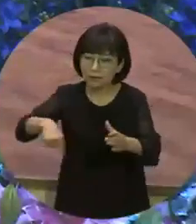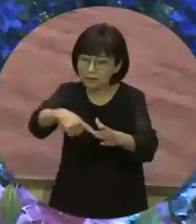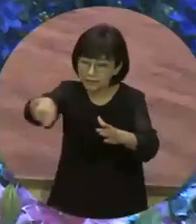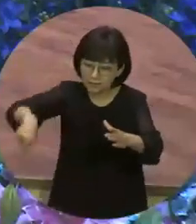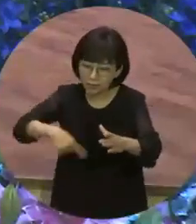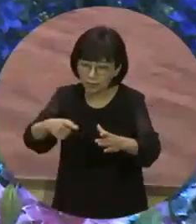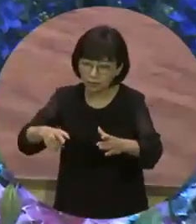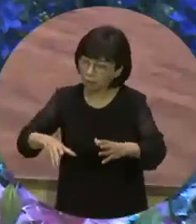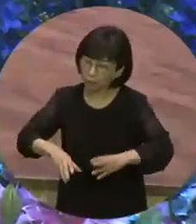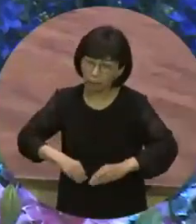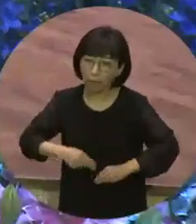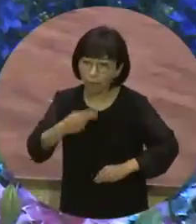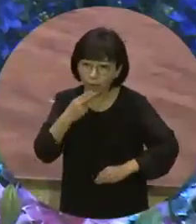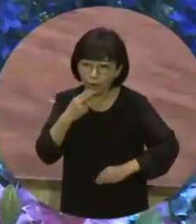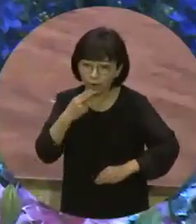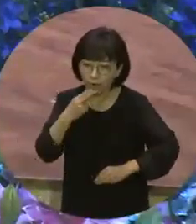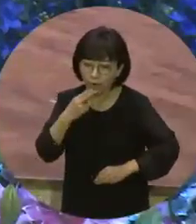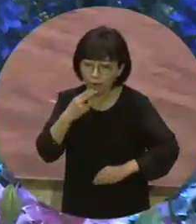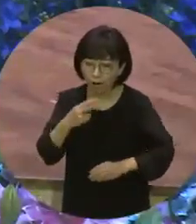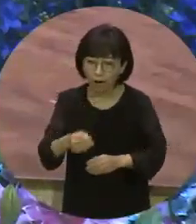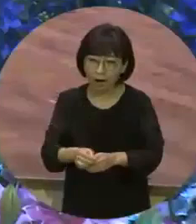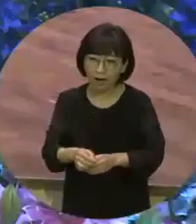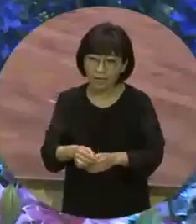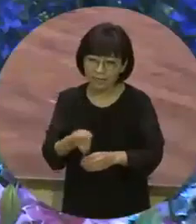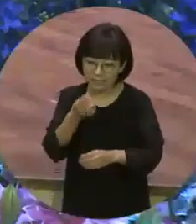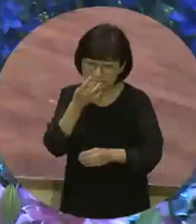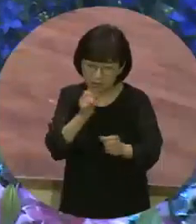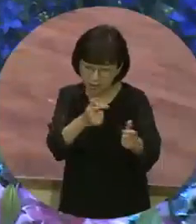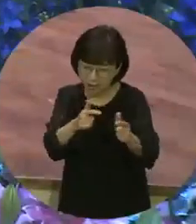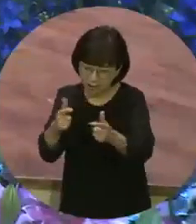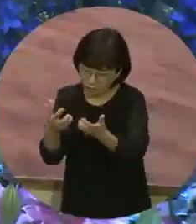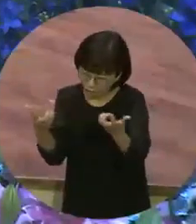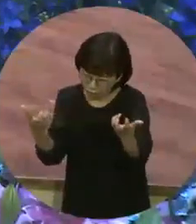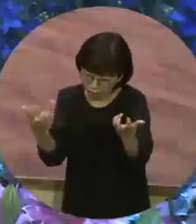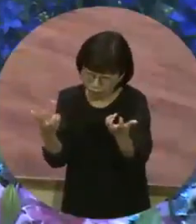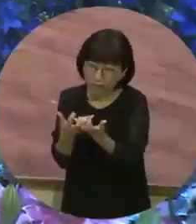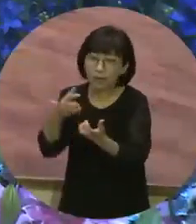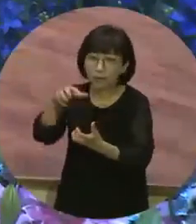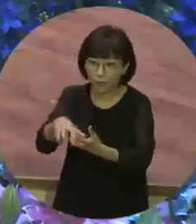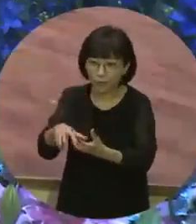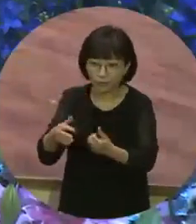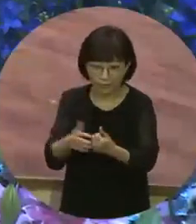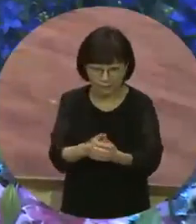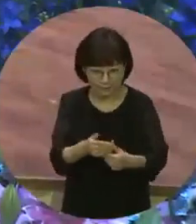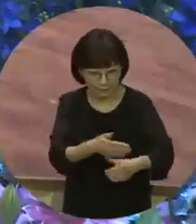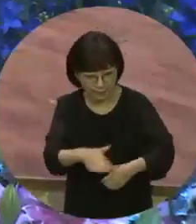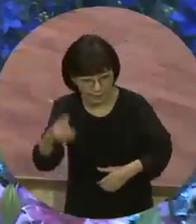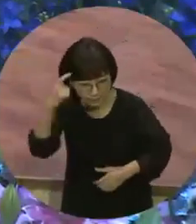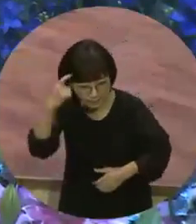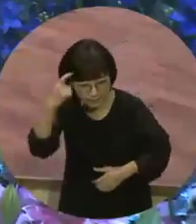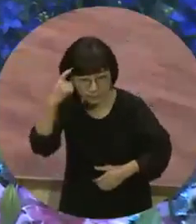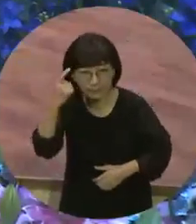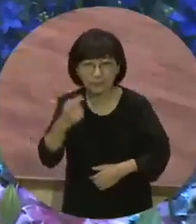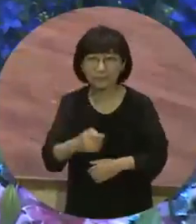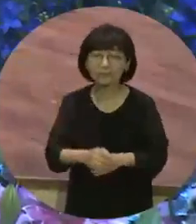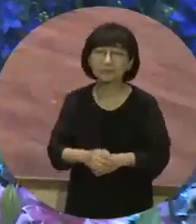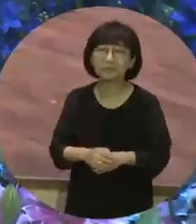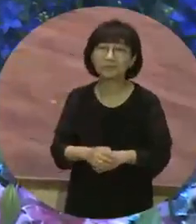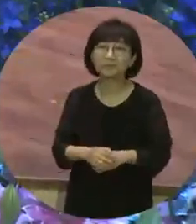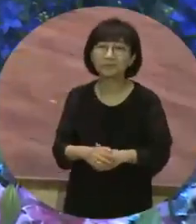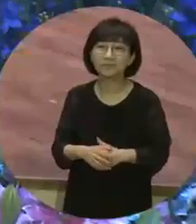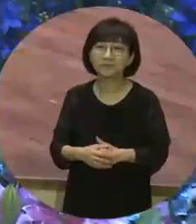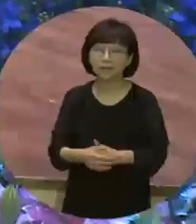영향을 받지 않는 땅 애굽을 가기 위해서단 말이에요. 그래서 하나님께서 아브라함과 맺었던 언약적